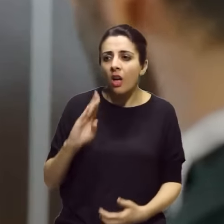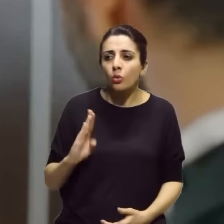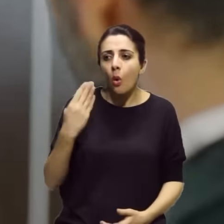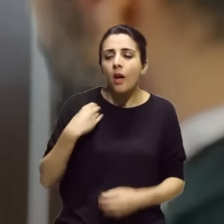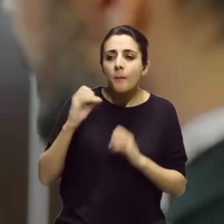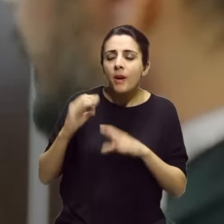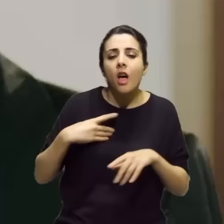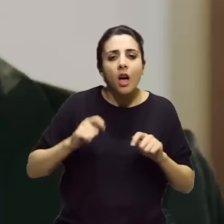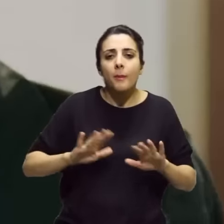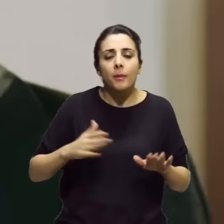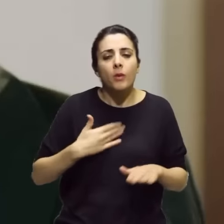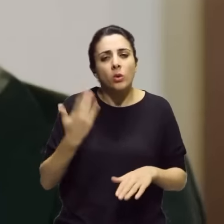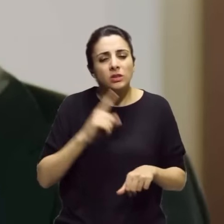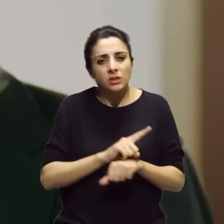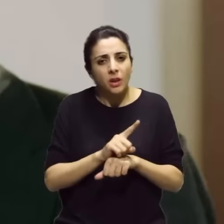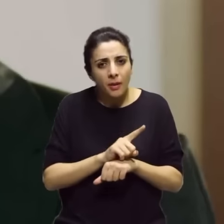Zamanında